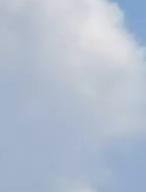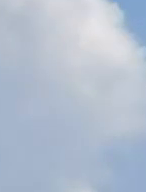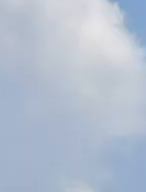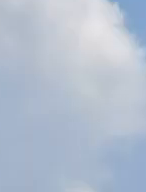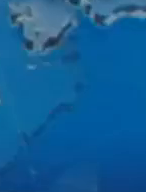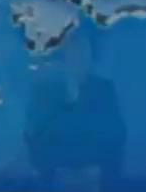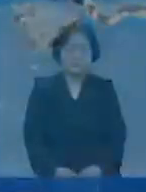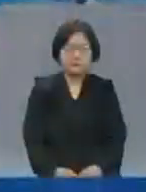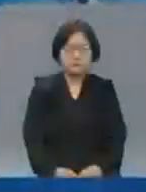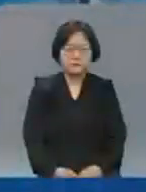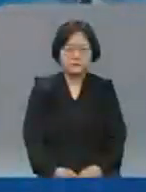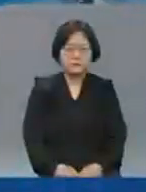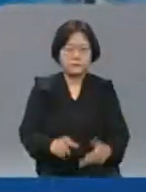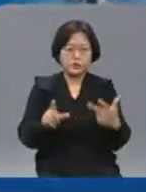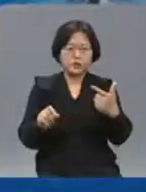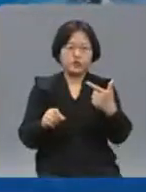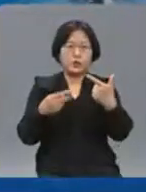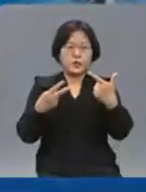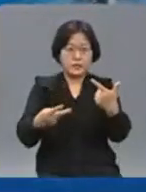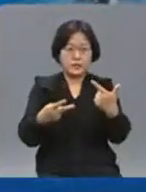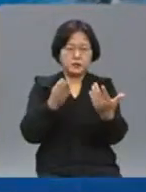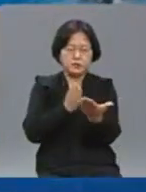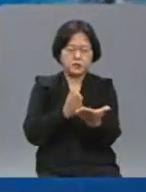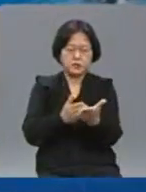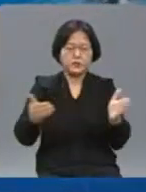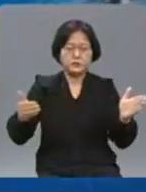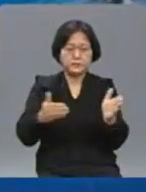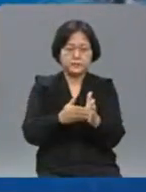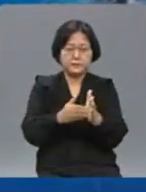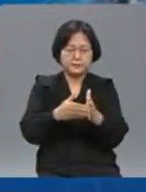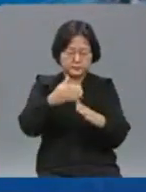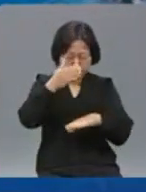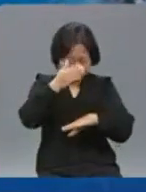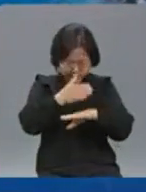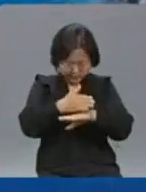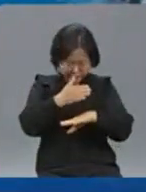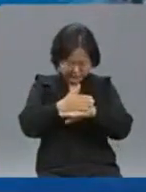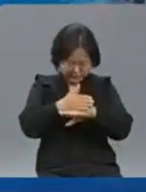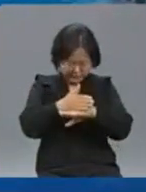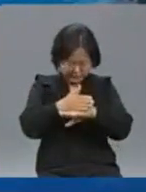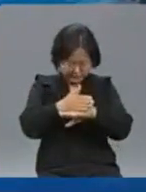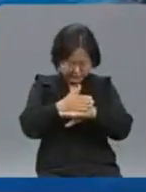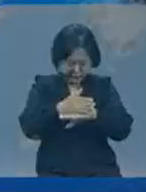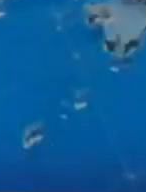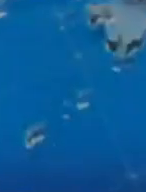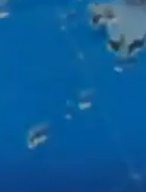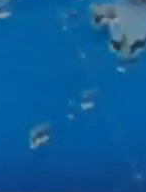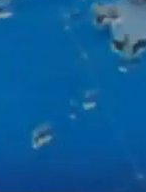6월 2일 뉴스광장 마칩니다. 시청해주신 여러분 고맙습니다.